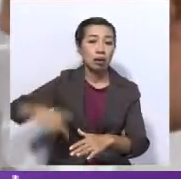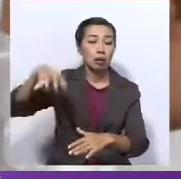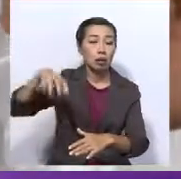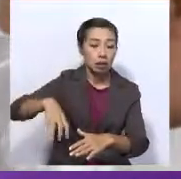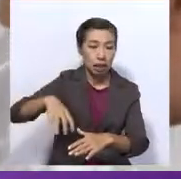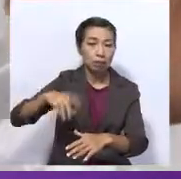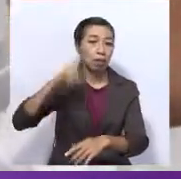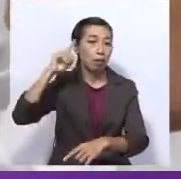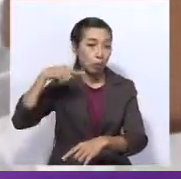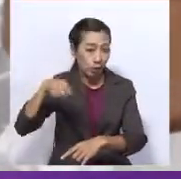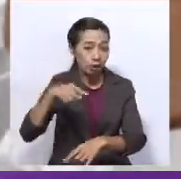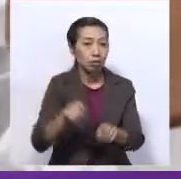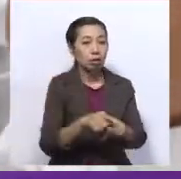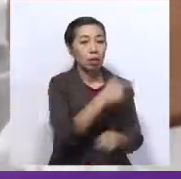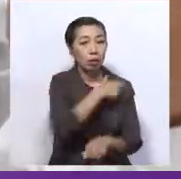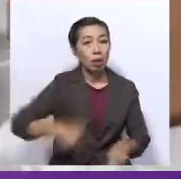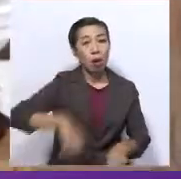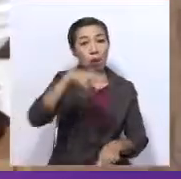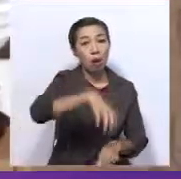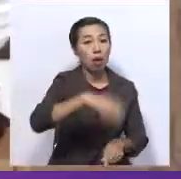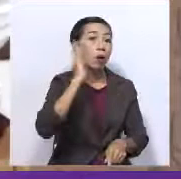งเรียนช่างฝีมือในวังชาย